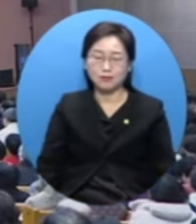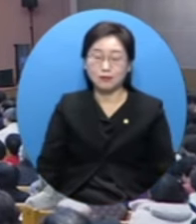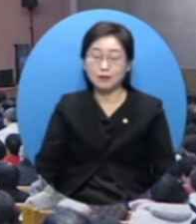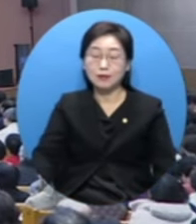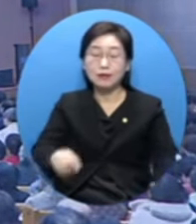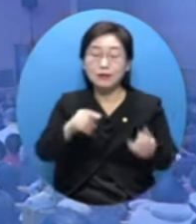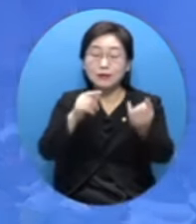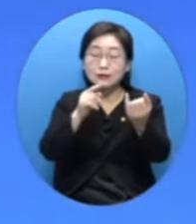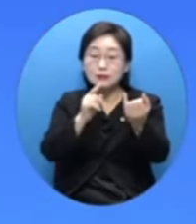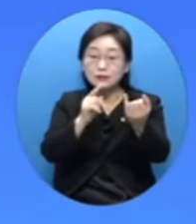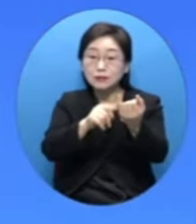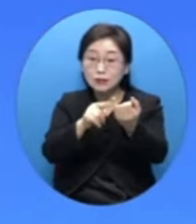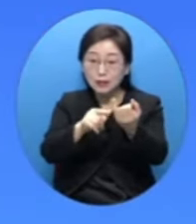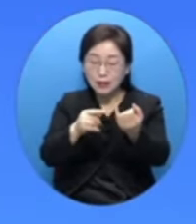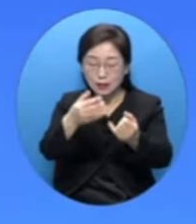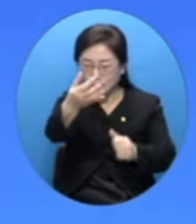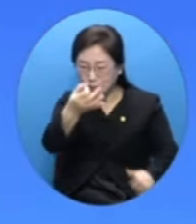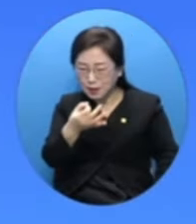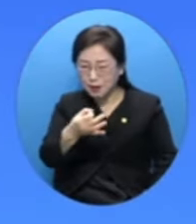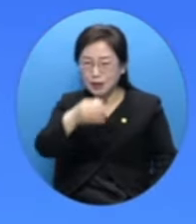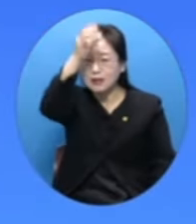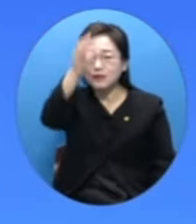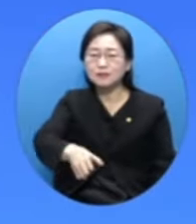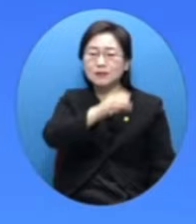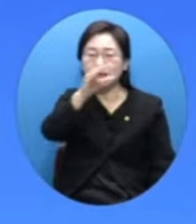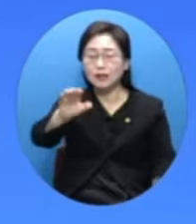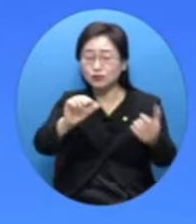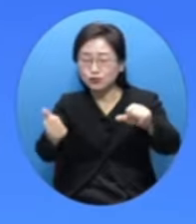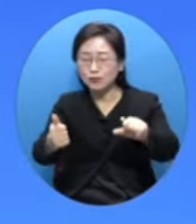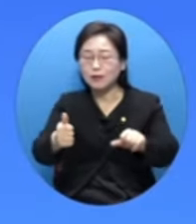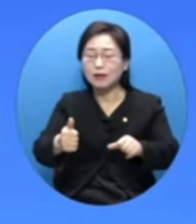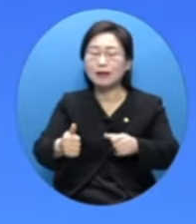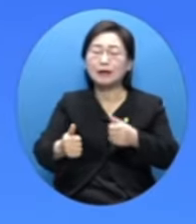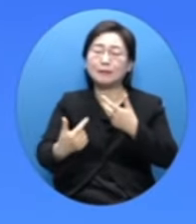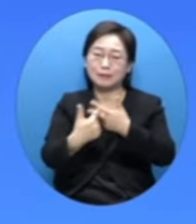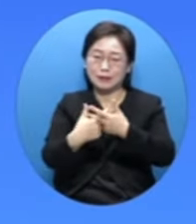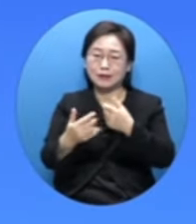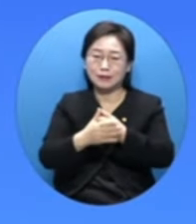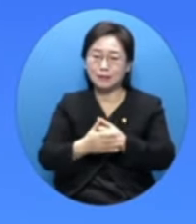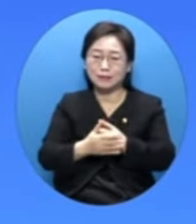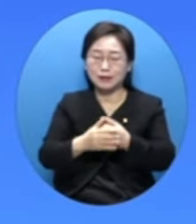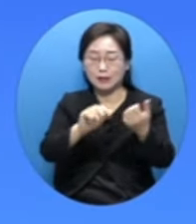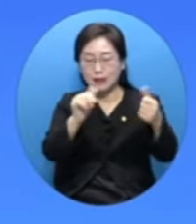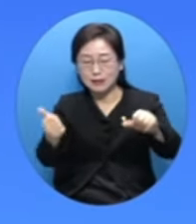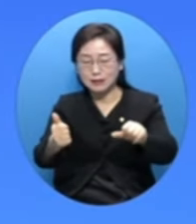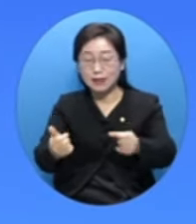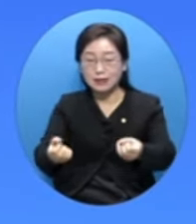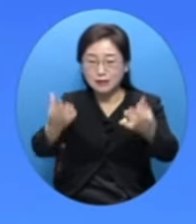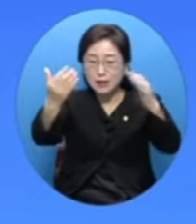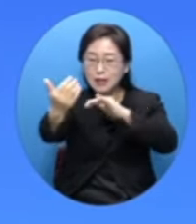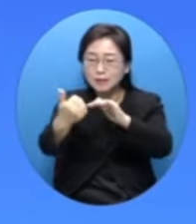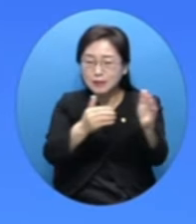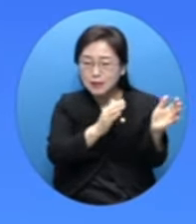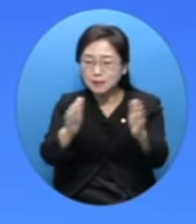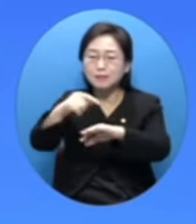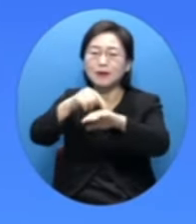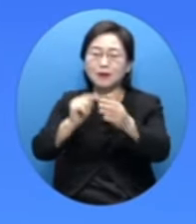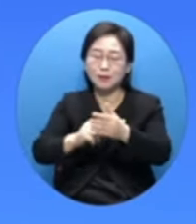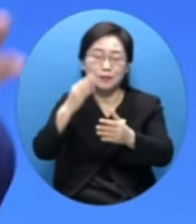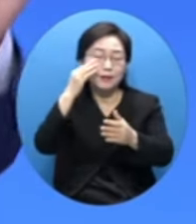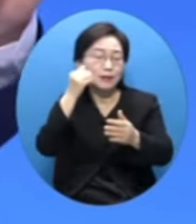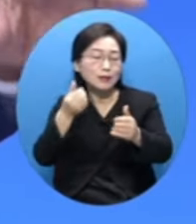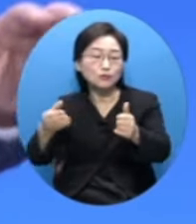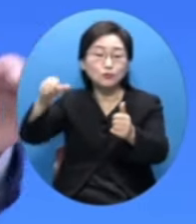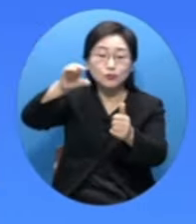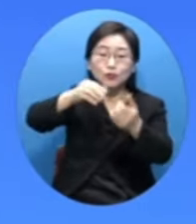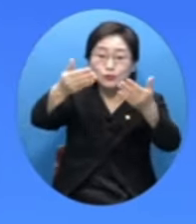내가 곧 십자가 오느라 죽을 걸 알았기 때문에 이 같은 나의 장례를 미리 예비한 마음으로 향유를 부은 것이기 때문에